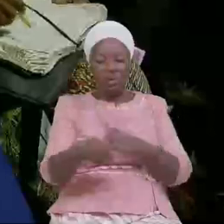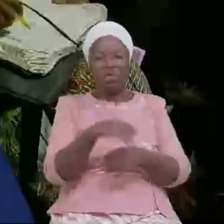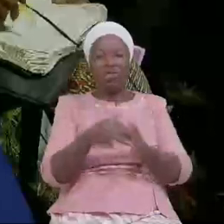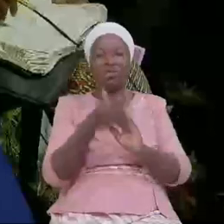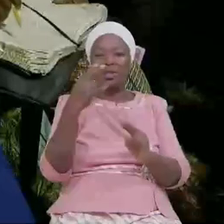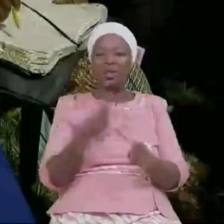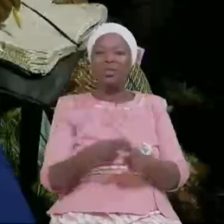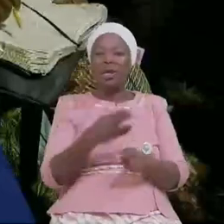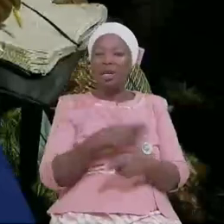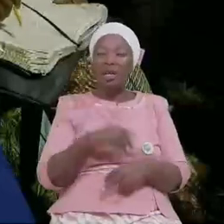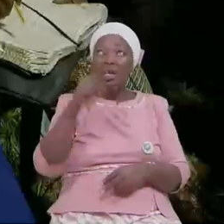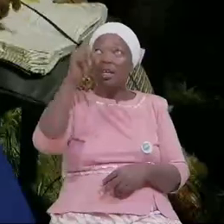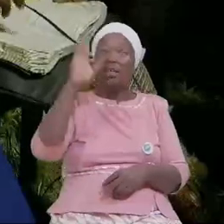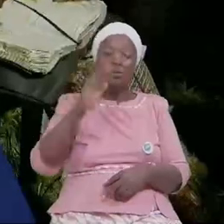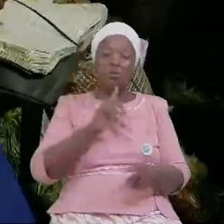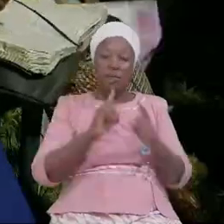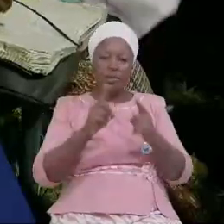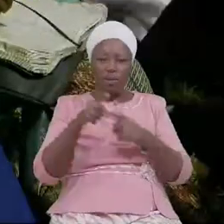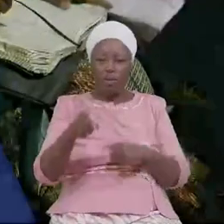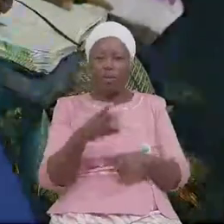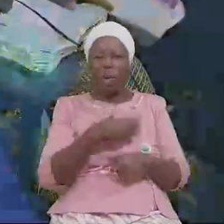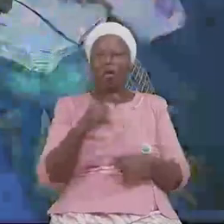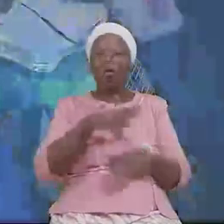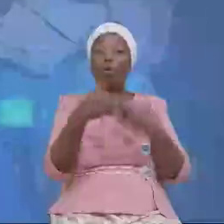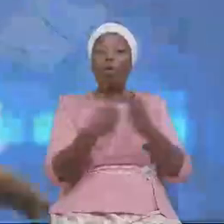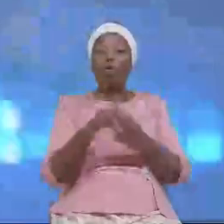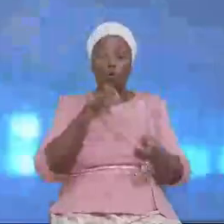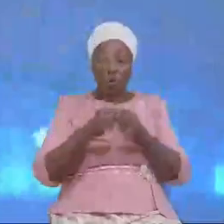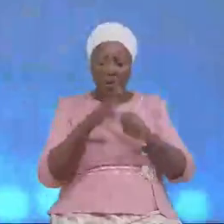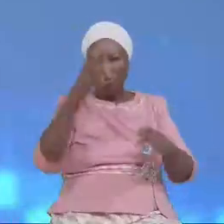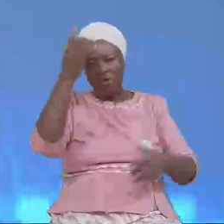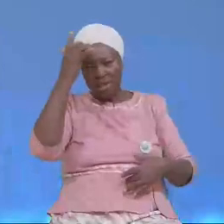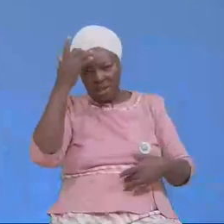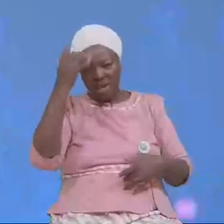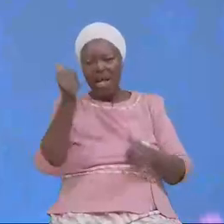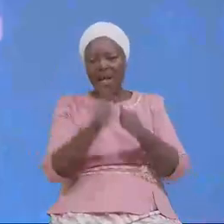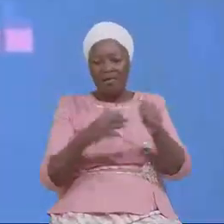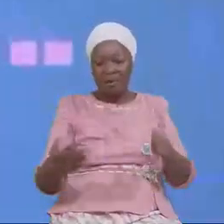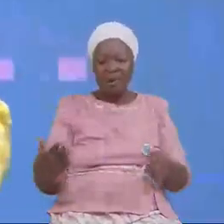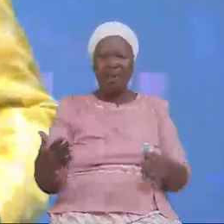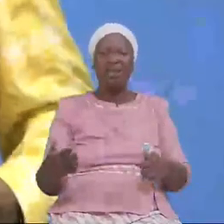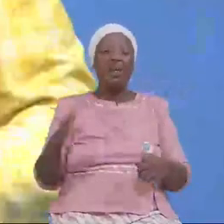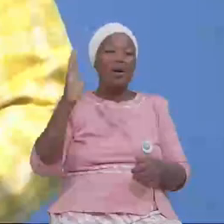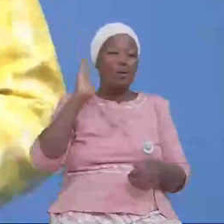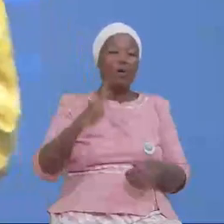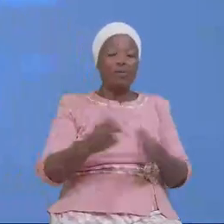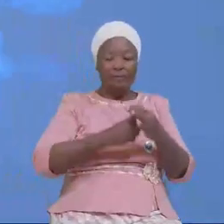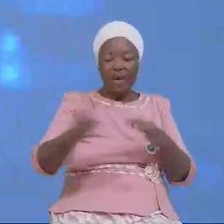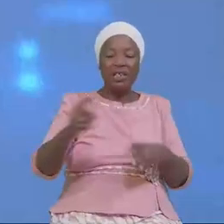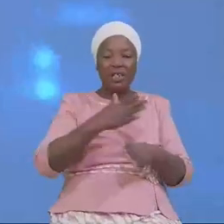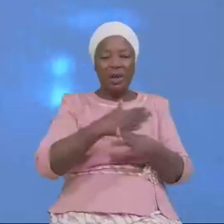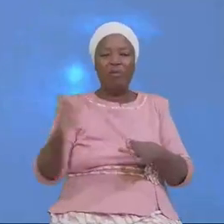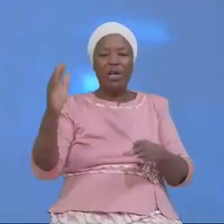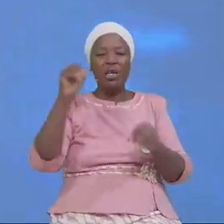va parler à votre infirmité, à votre maladie. Et tout va disparaître au nom